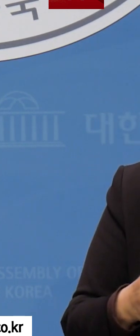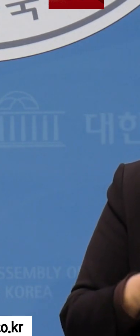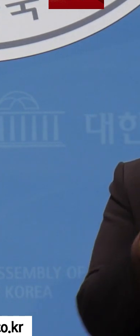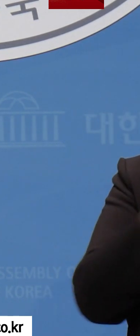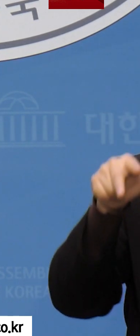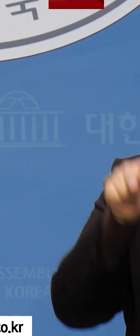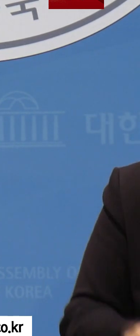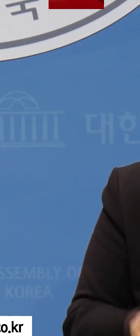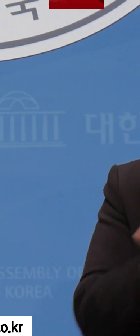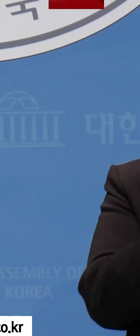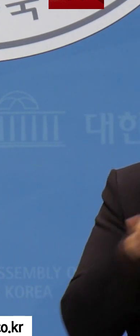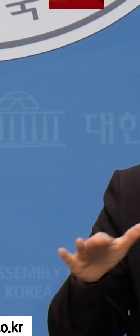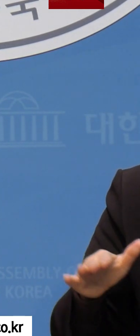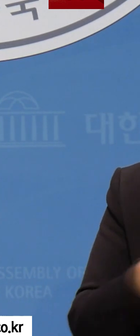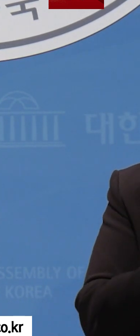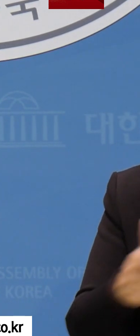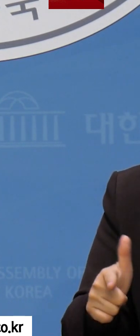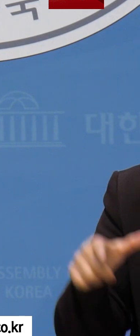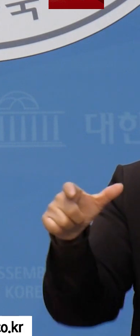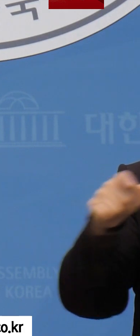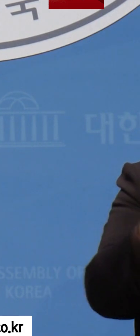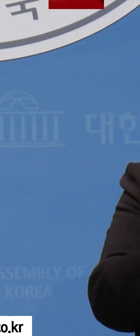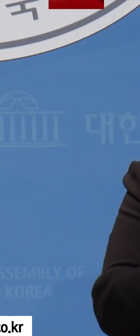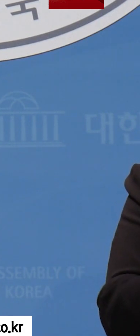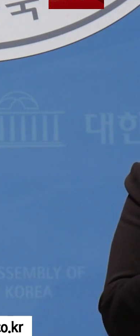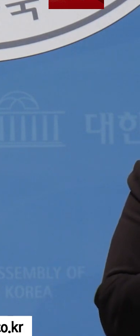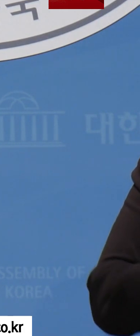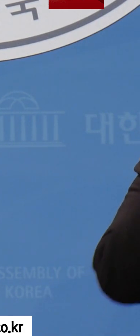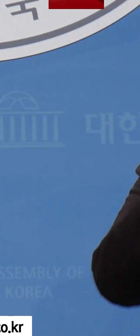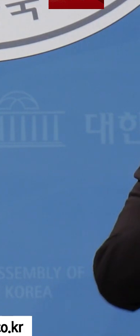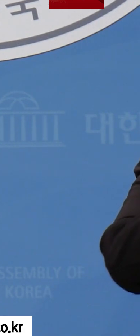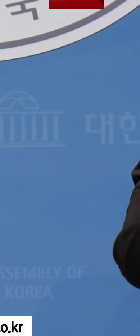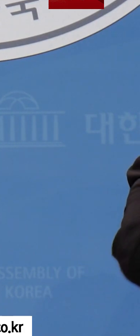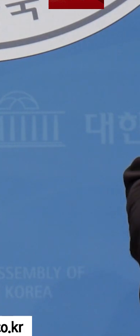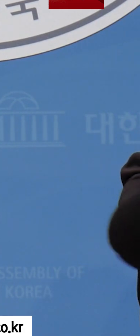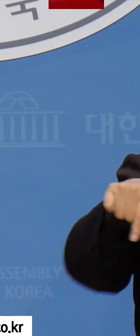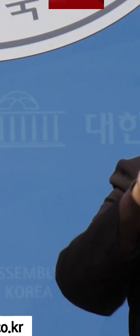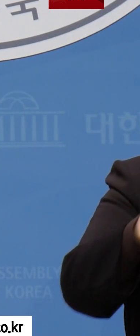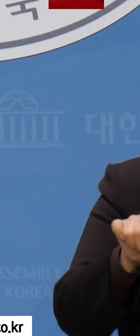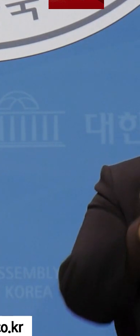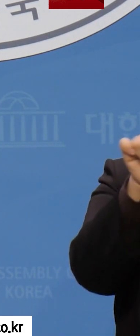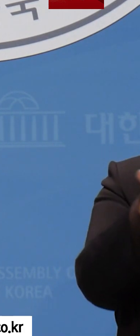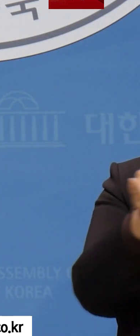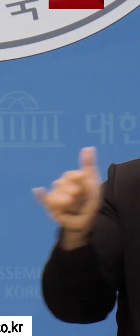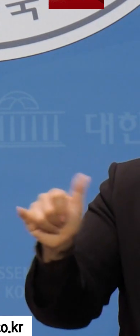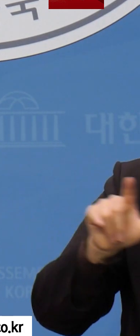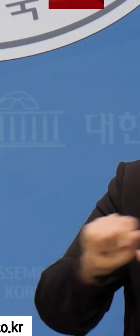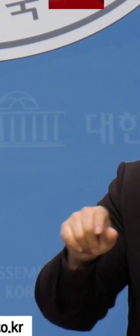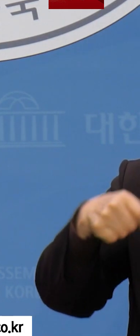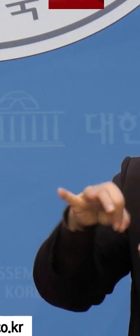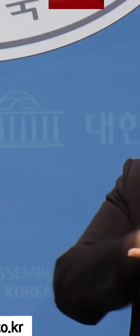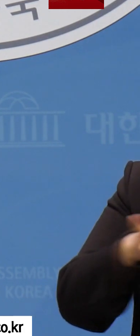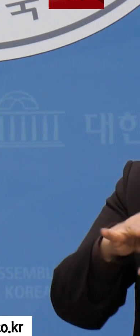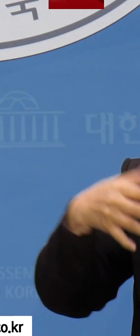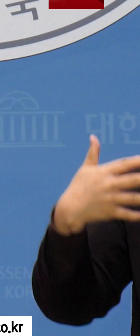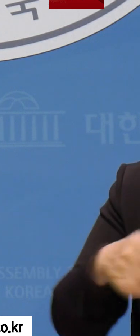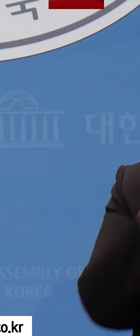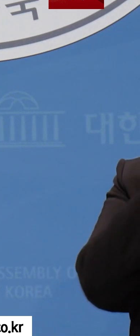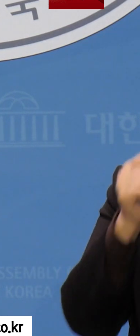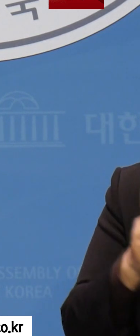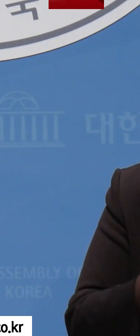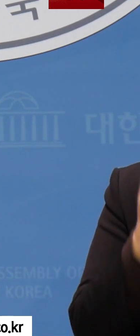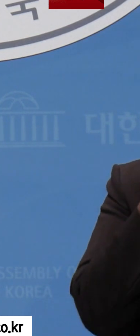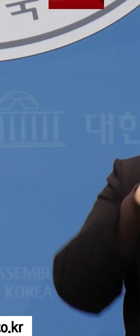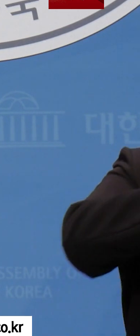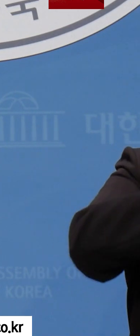진주시, 김해시 등 인구 50만 이상인 비수도권 도시는 지방 재정이 취약해서 수도권에